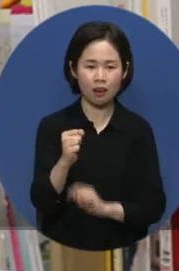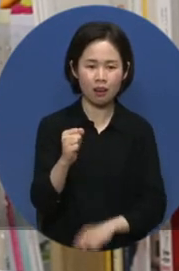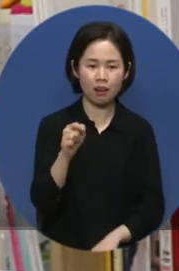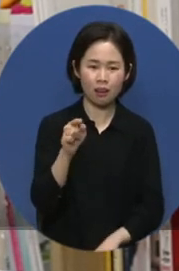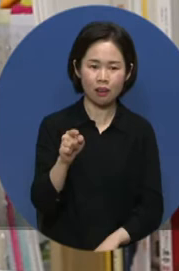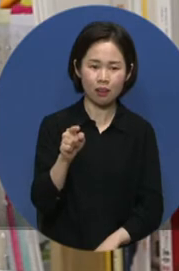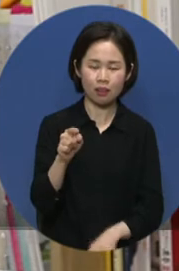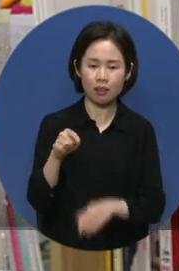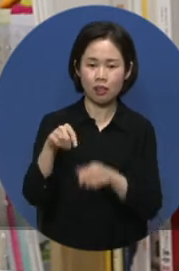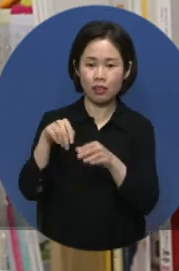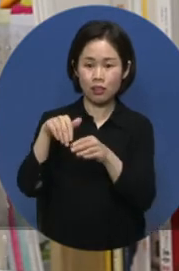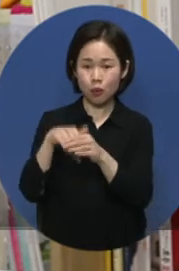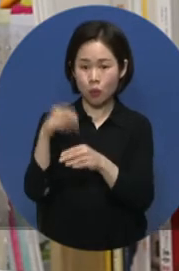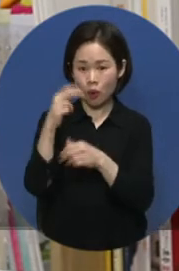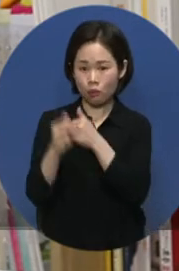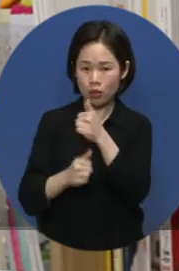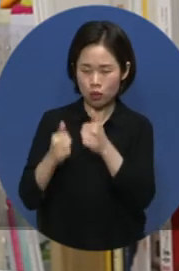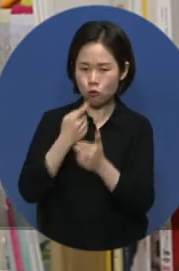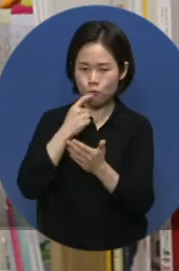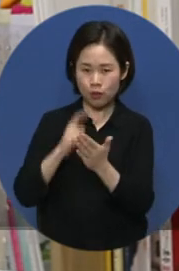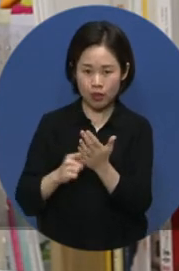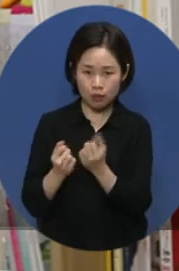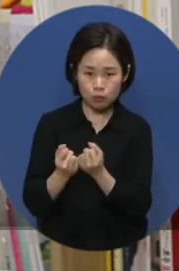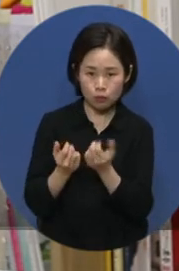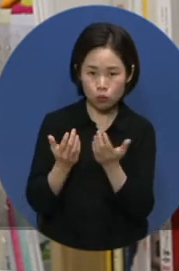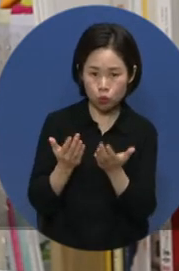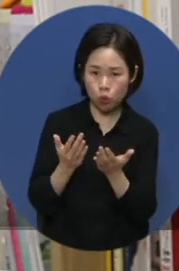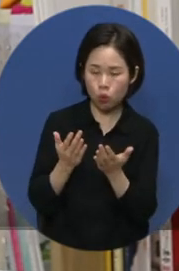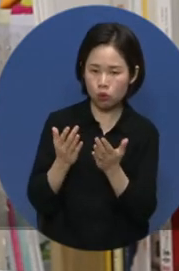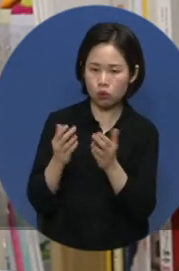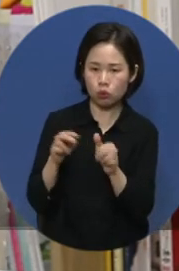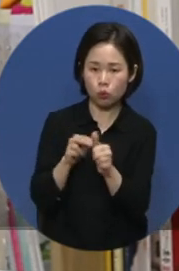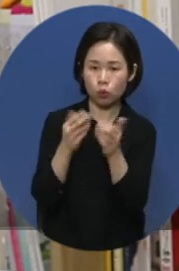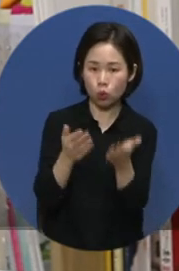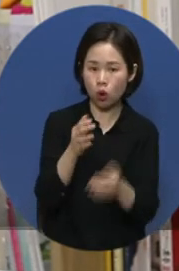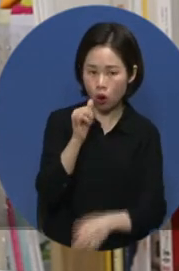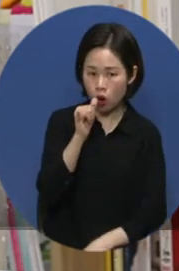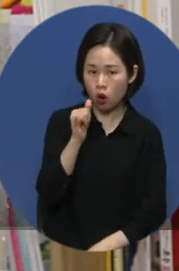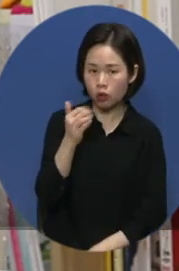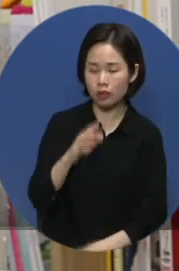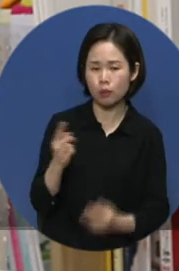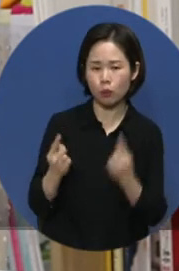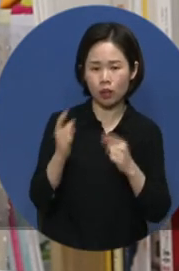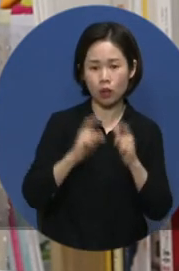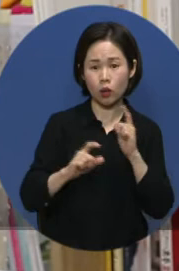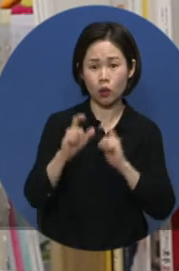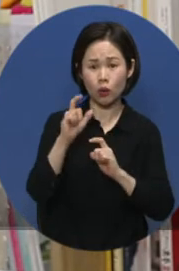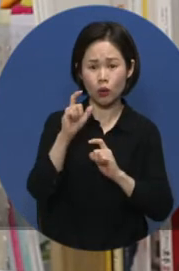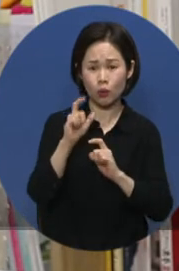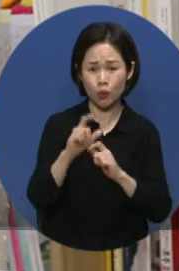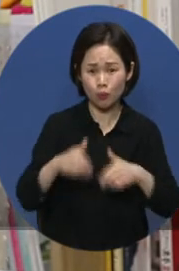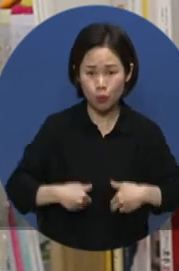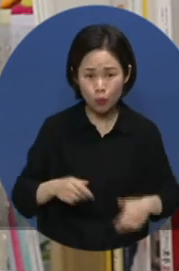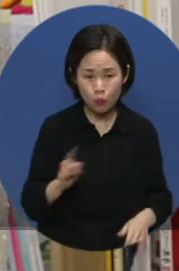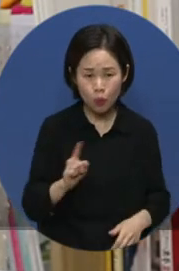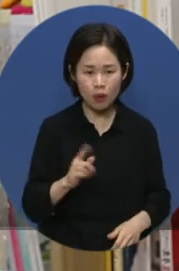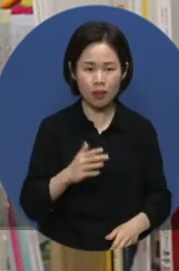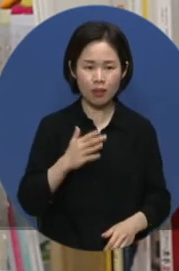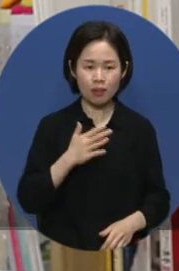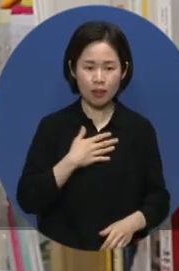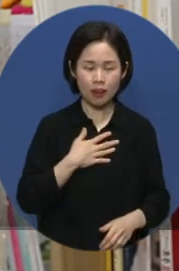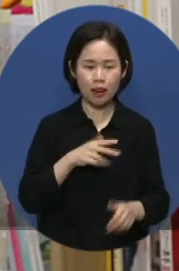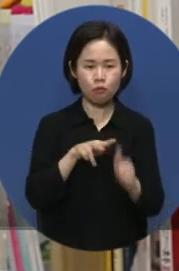정보를 알려드리고 있지만, 저는 그것보다 발달장애인들에게 필요하고 중요한 것은 내가 어떤 후보를